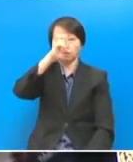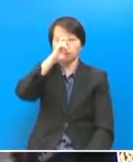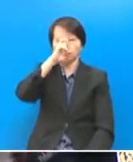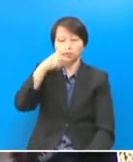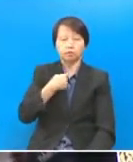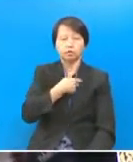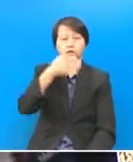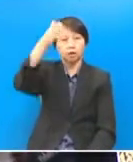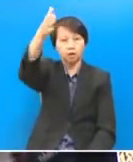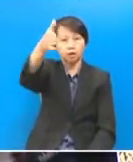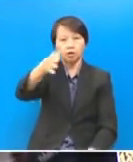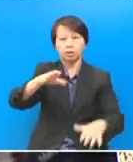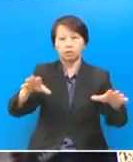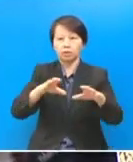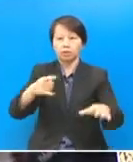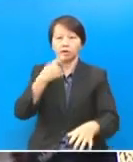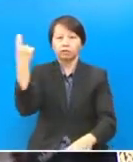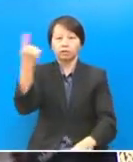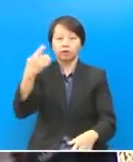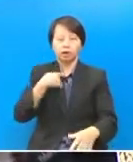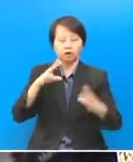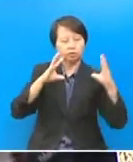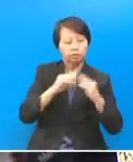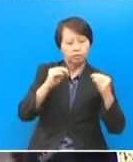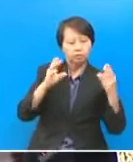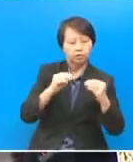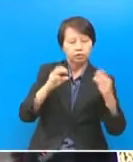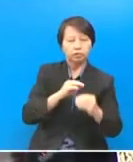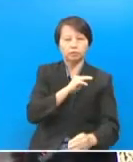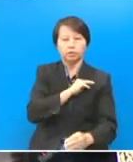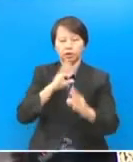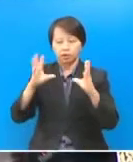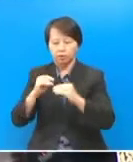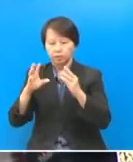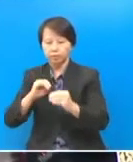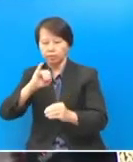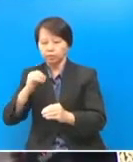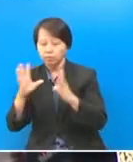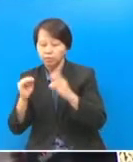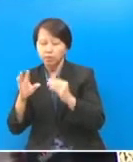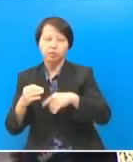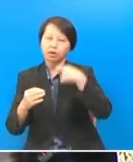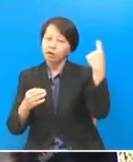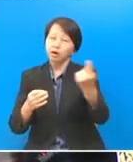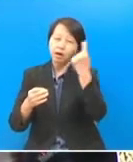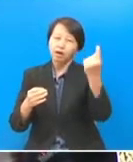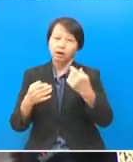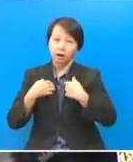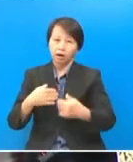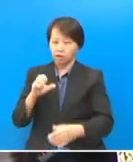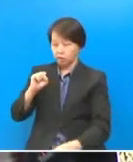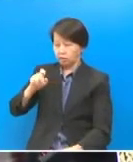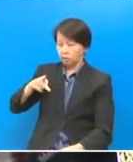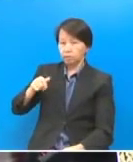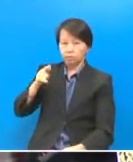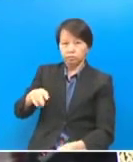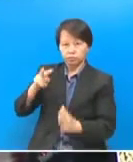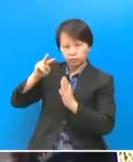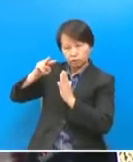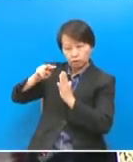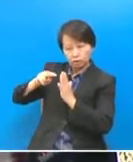menghadirkan setelah kita selalu mengadakan musyawarat roti peringkat menteri free kajang fase itu masih kadek aesop itu perlu di polisi